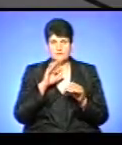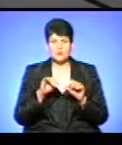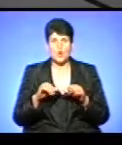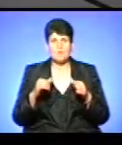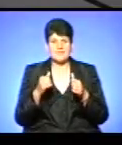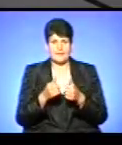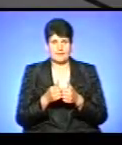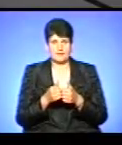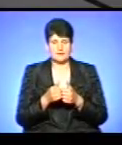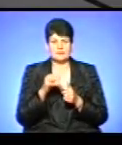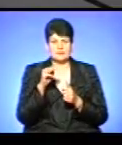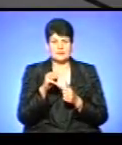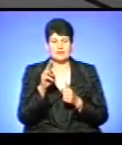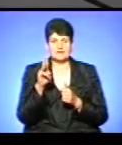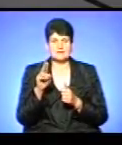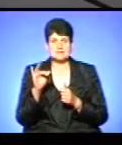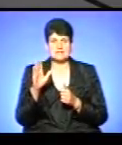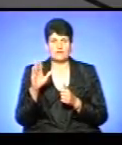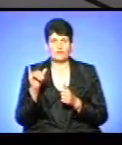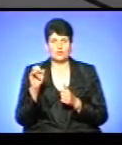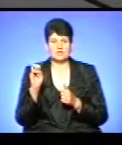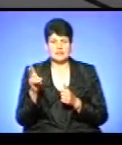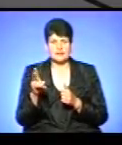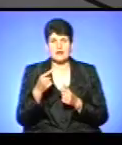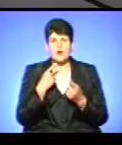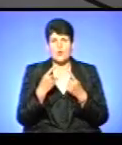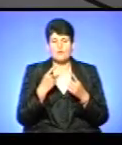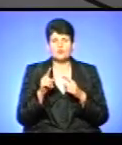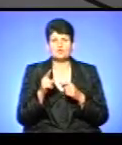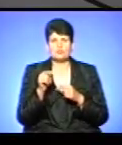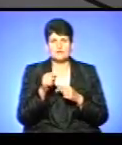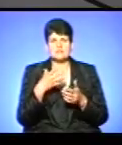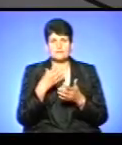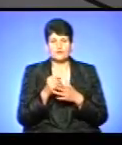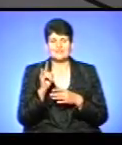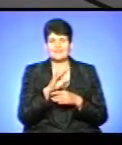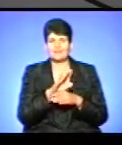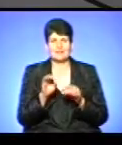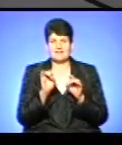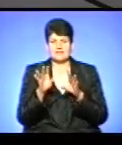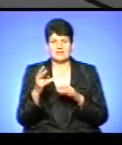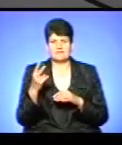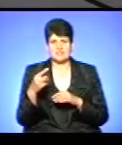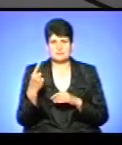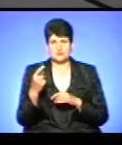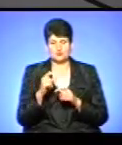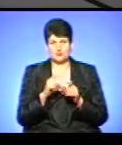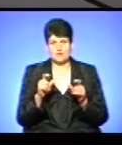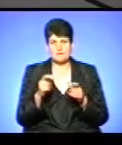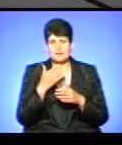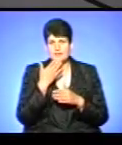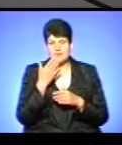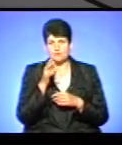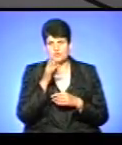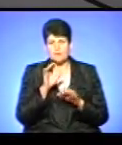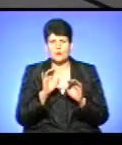комітету Тетяни Цаволик, яка говорить, чому вона свою дитину не віддала 21-ю школу, але ми не маємо часу, тому